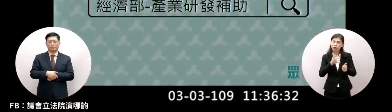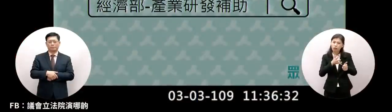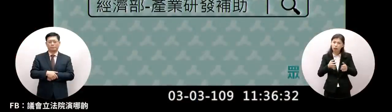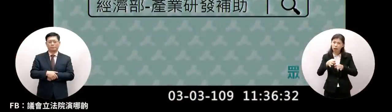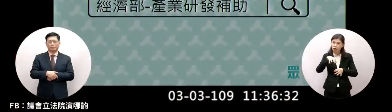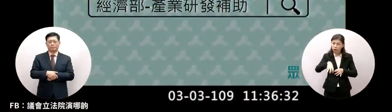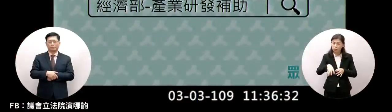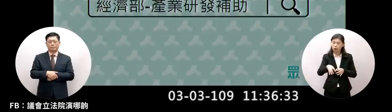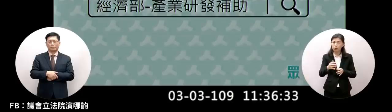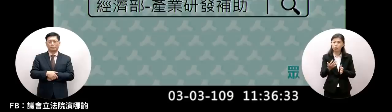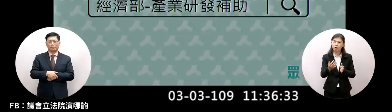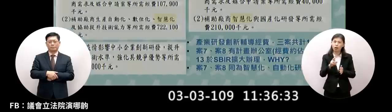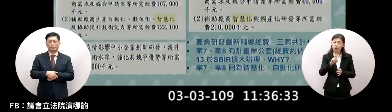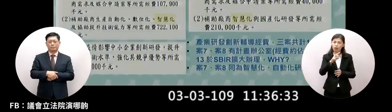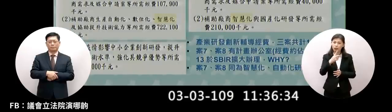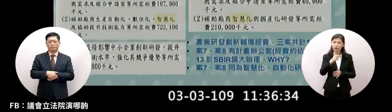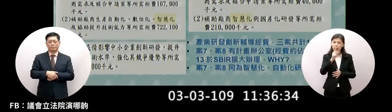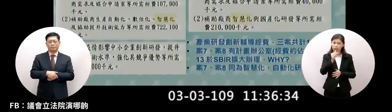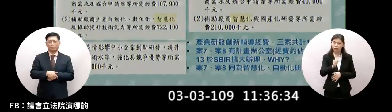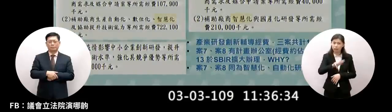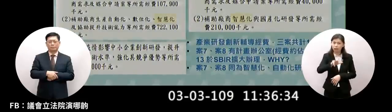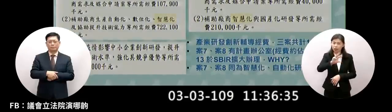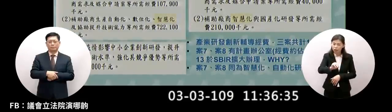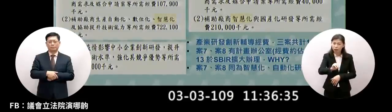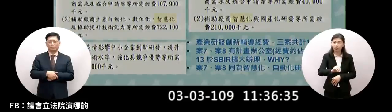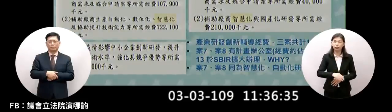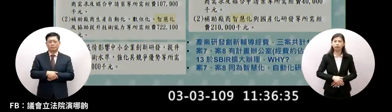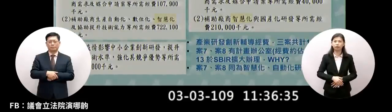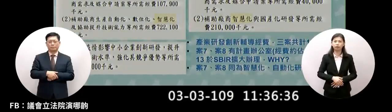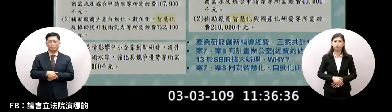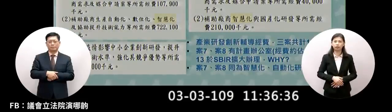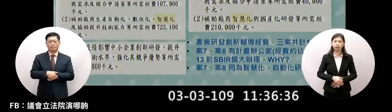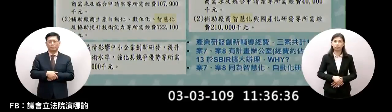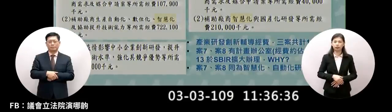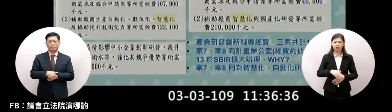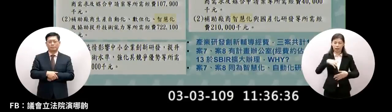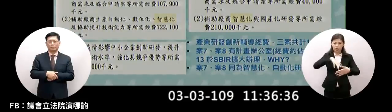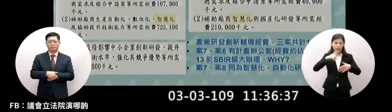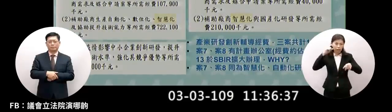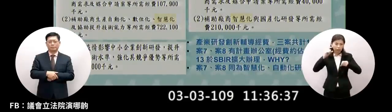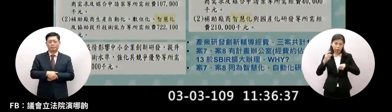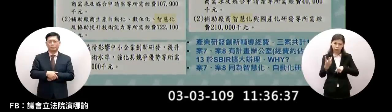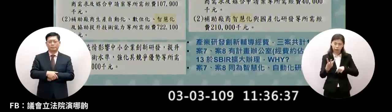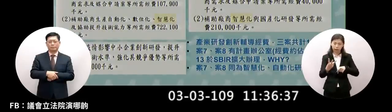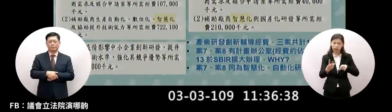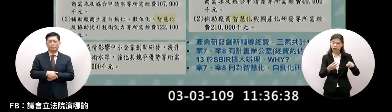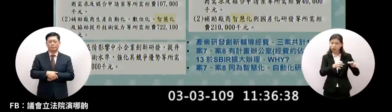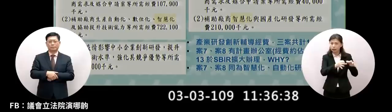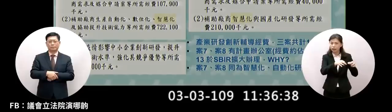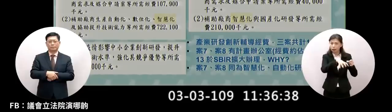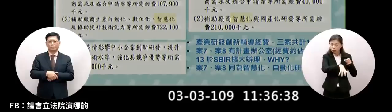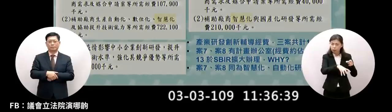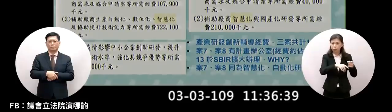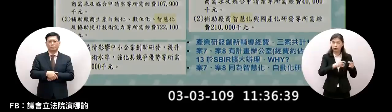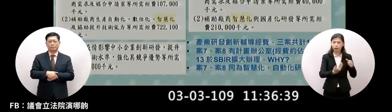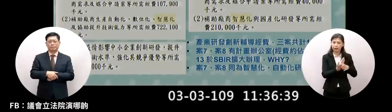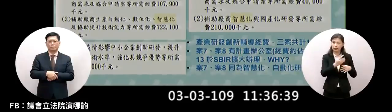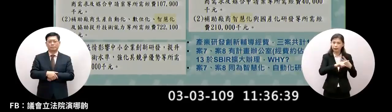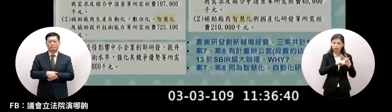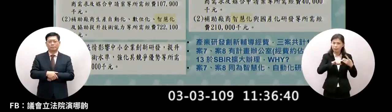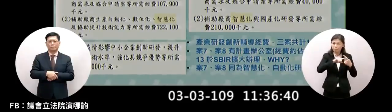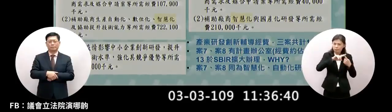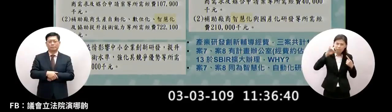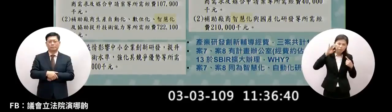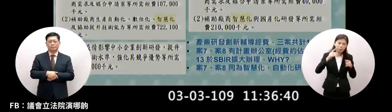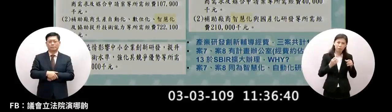个21亿8千万，下一页。我们可以看到，这里面有三个案子跟这个经济部的产业研发创新有关，但是呢，